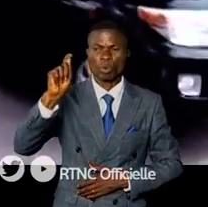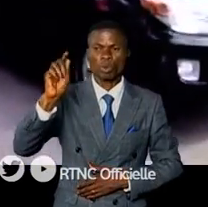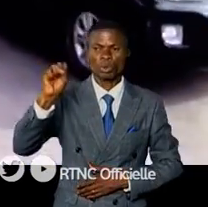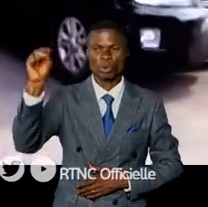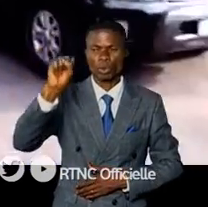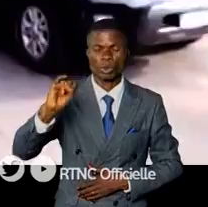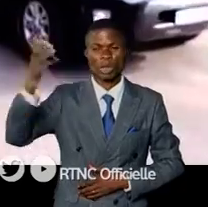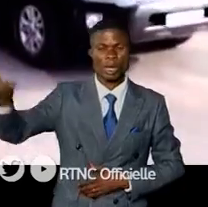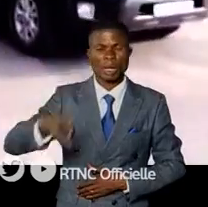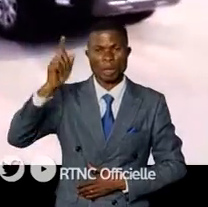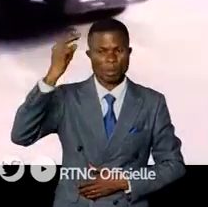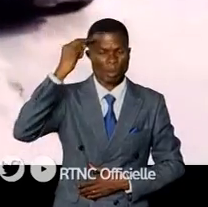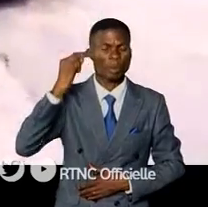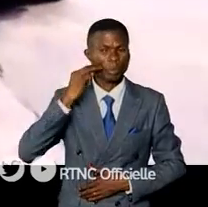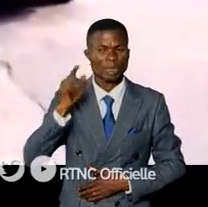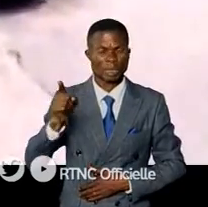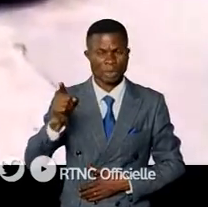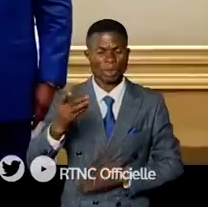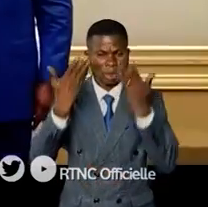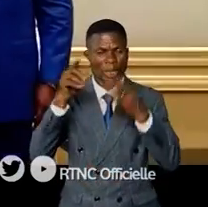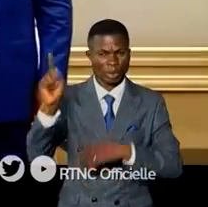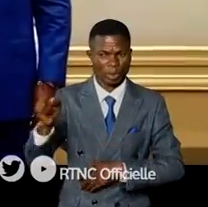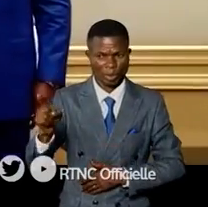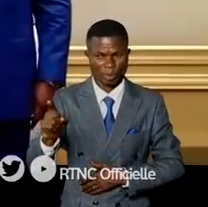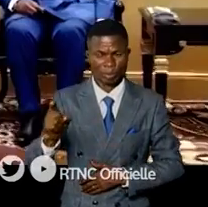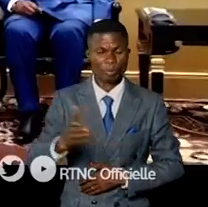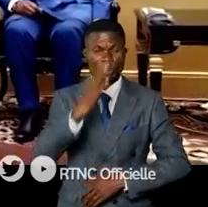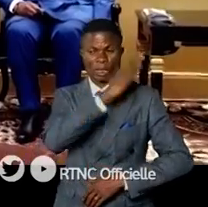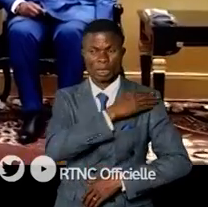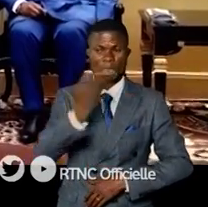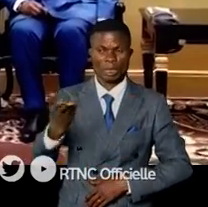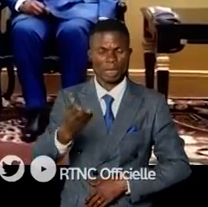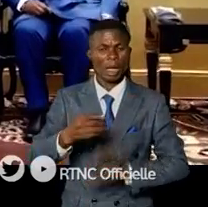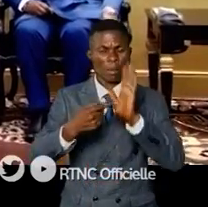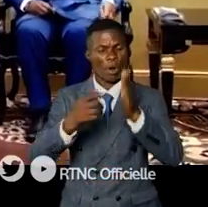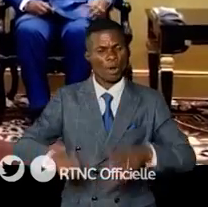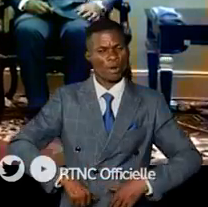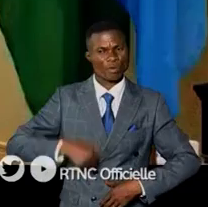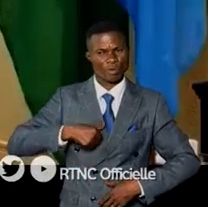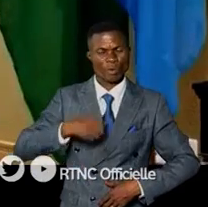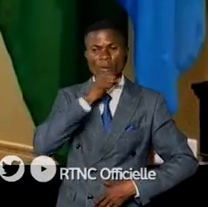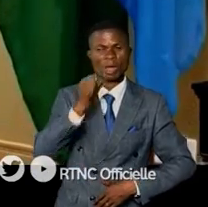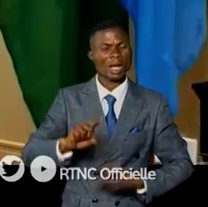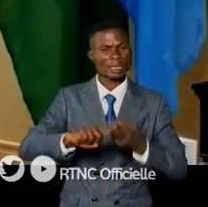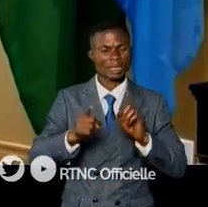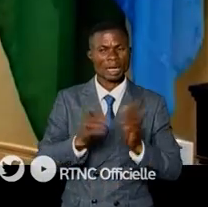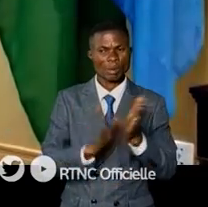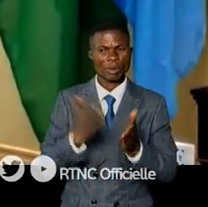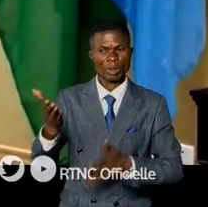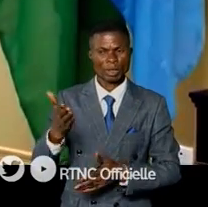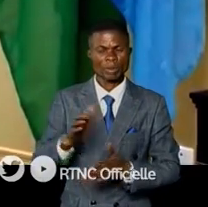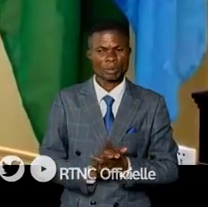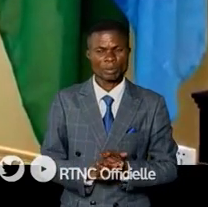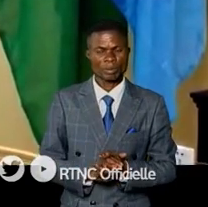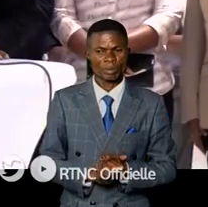le Premier ministre Jean-Michel Samaloukonde Kyenge. Son élévation fait la fierté de ses anciens condisciples. Cette bonne